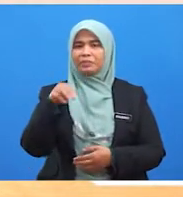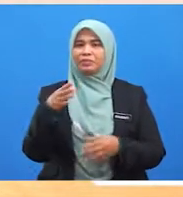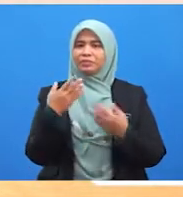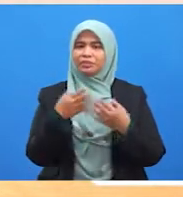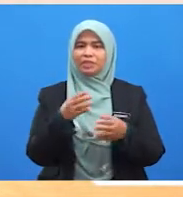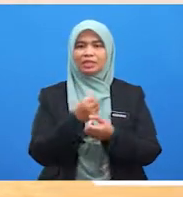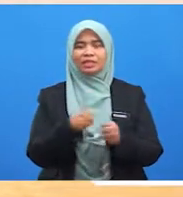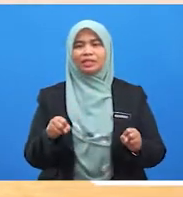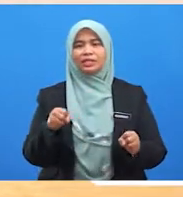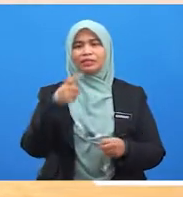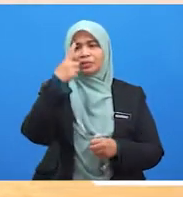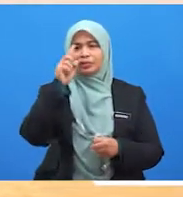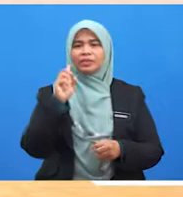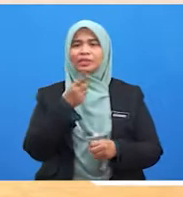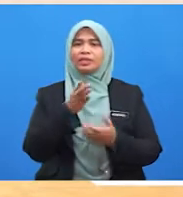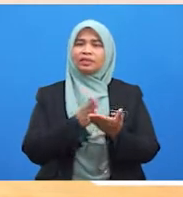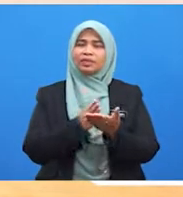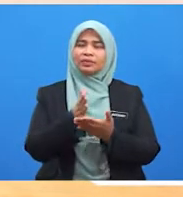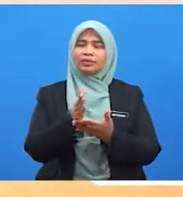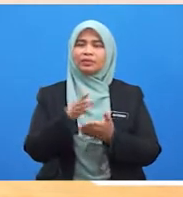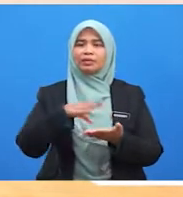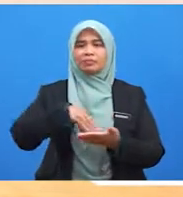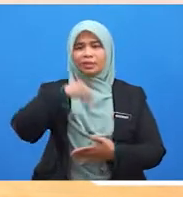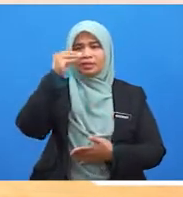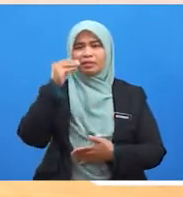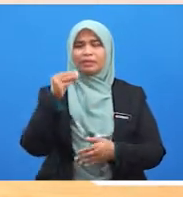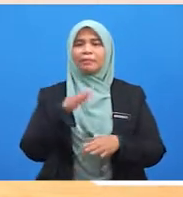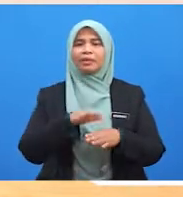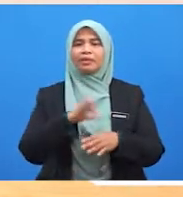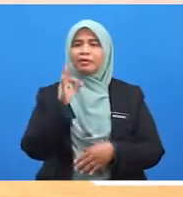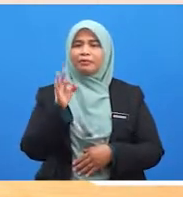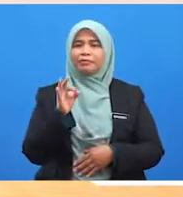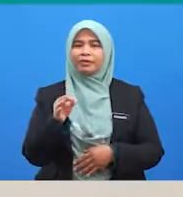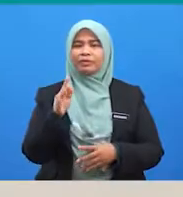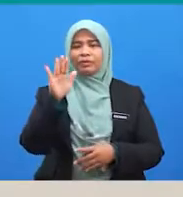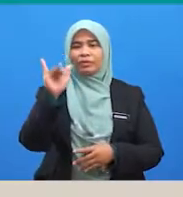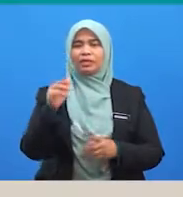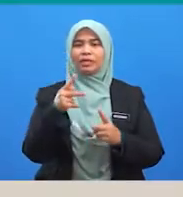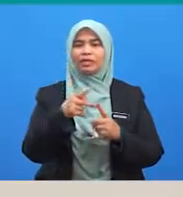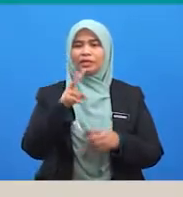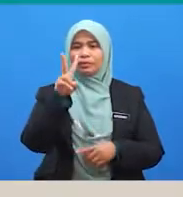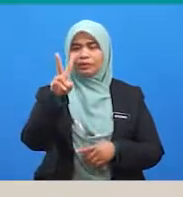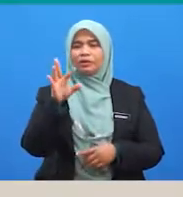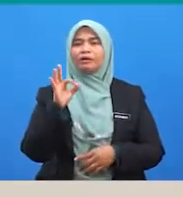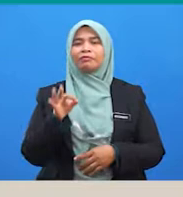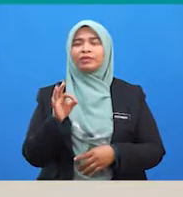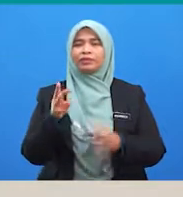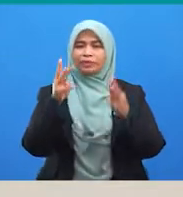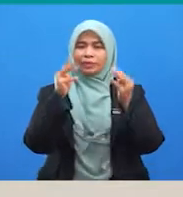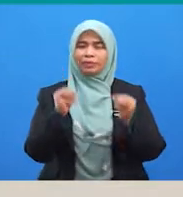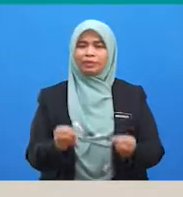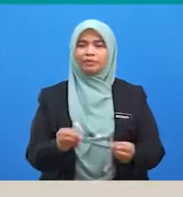bersedia untuk kita teruskan pembelajaran pada faktor yang kedua iaitu faktor manusia.